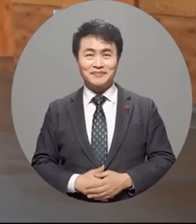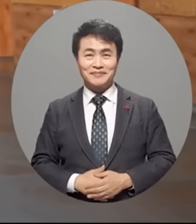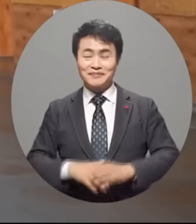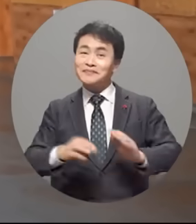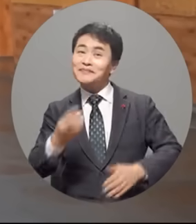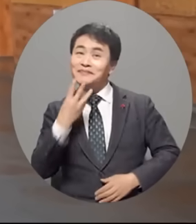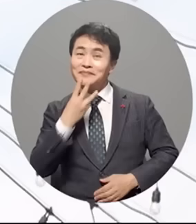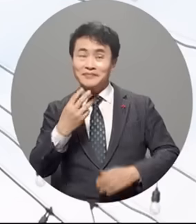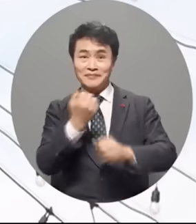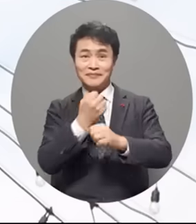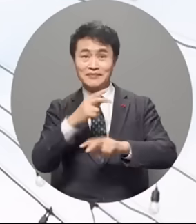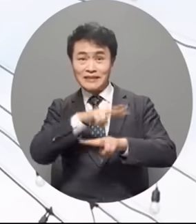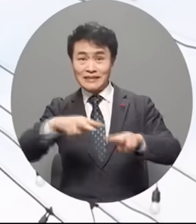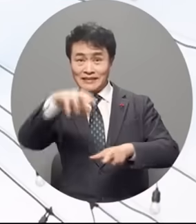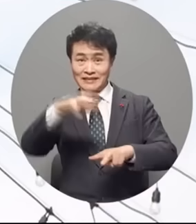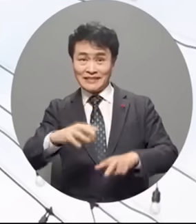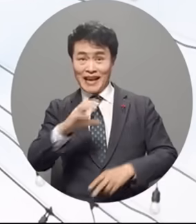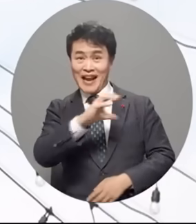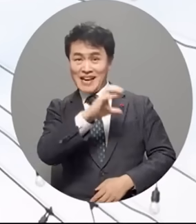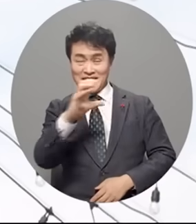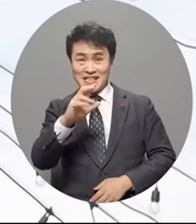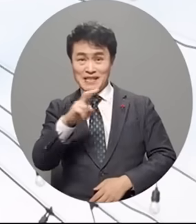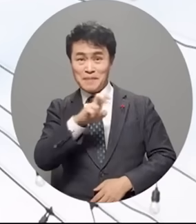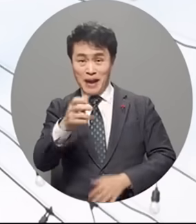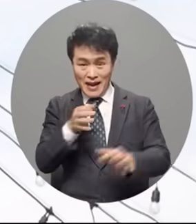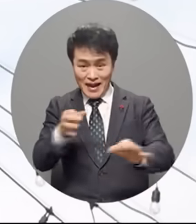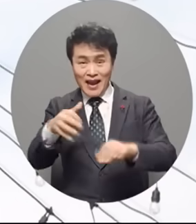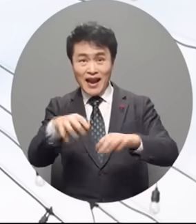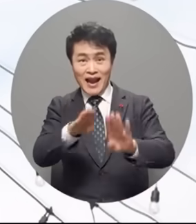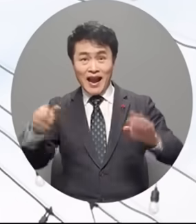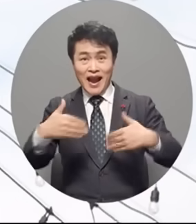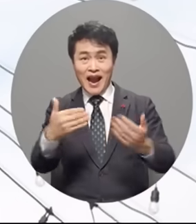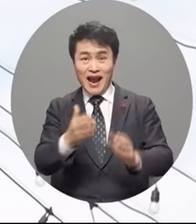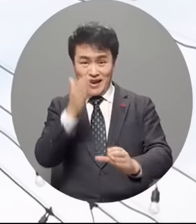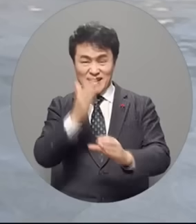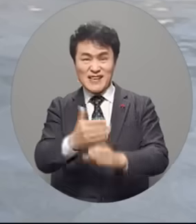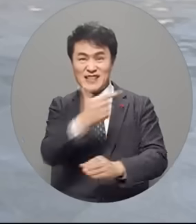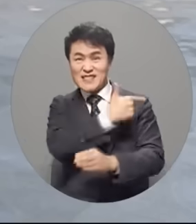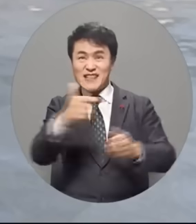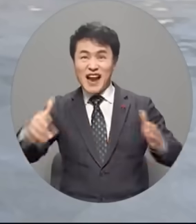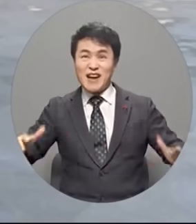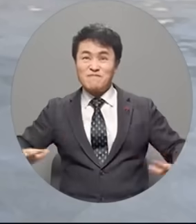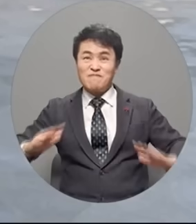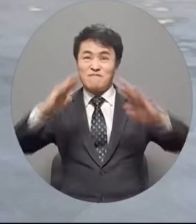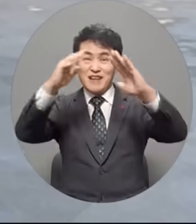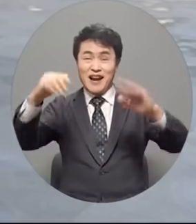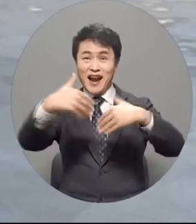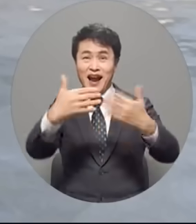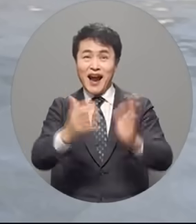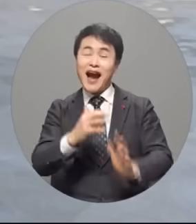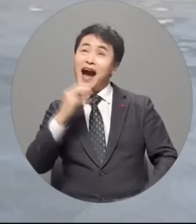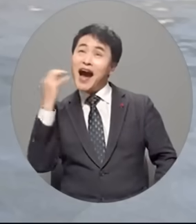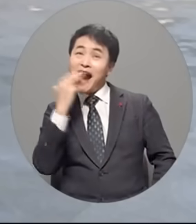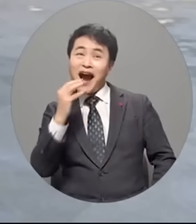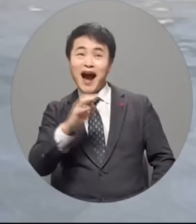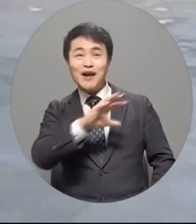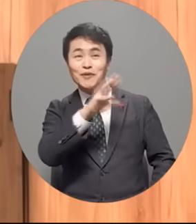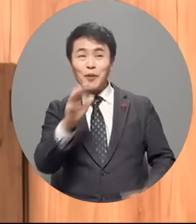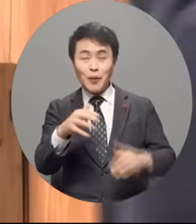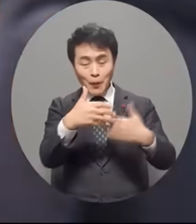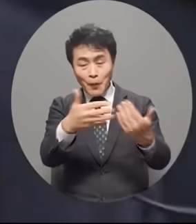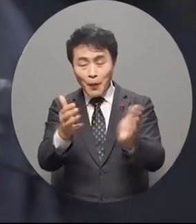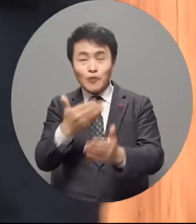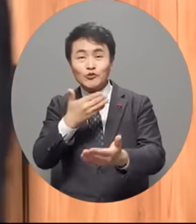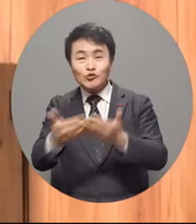서울 광화문 광장에는 크리스마스 마켓이 열렸는데요. 한가운데 대형 트리가 세워졌고요. 알록달록한 장식으로 꾸며진